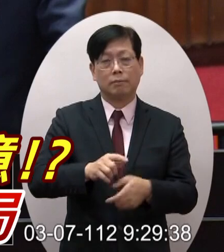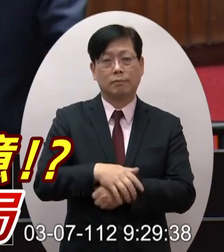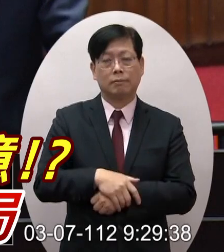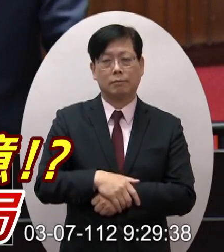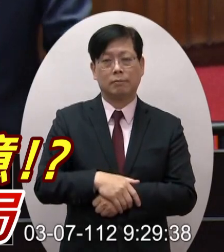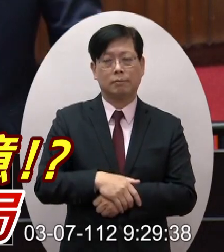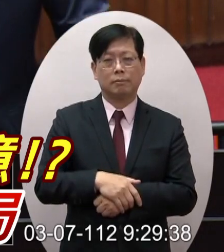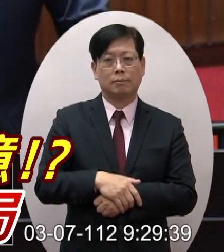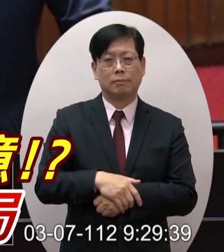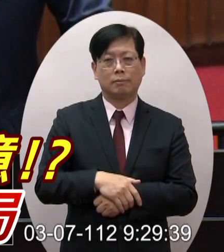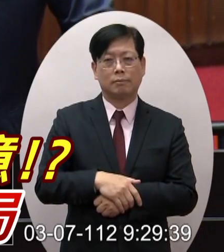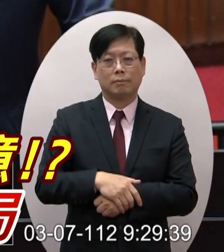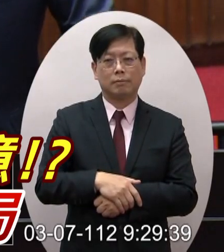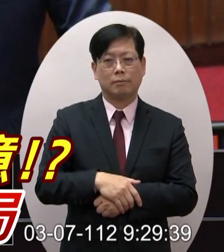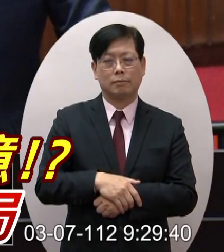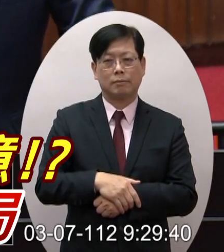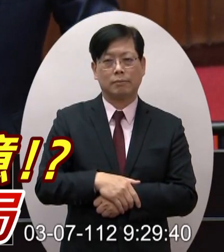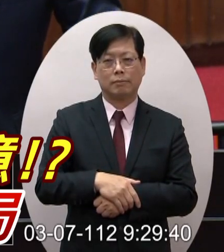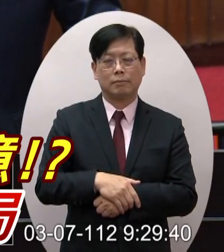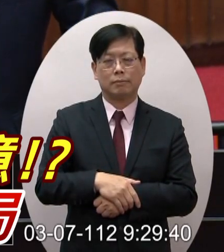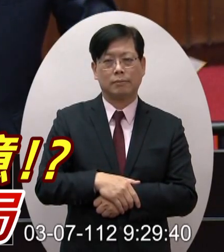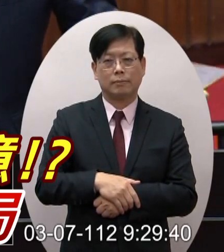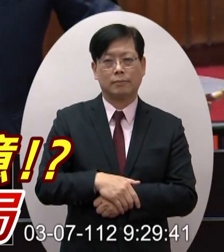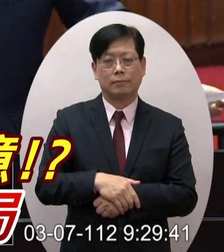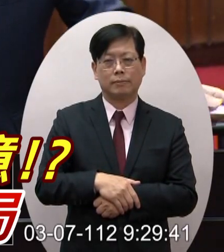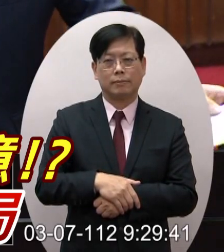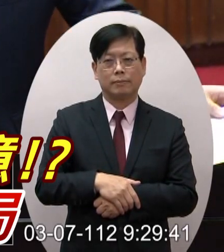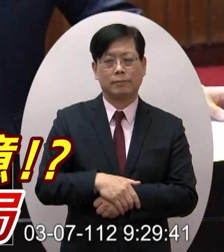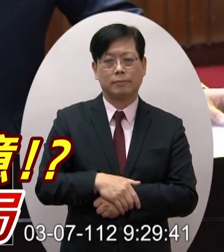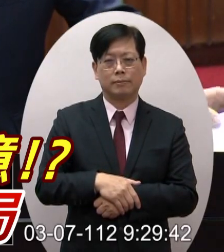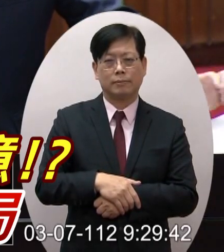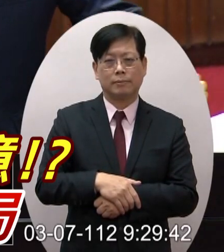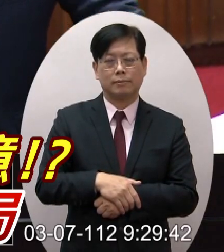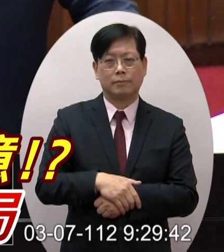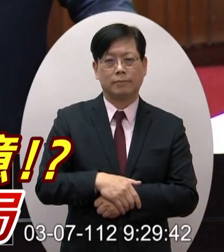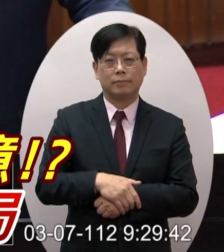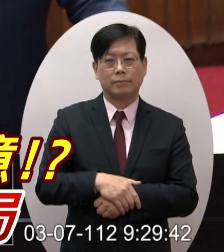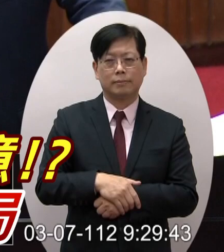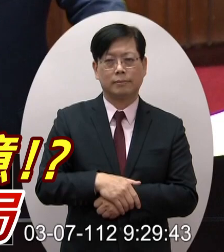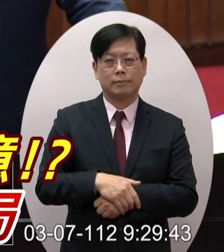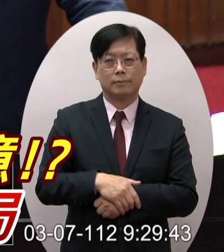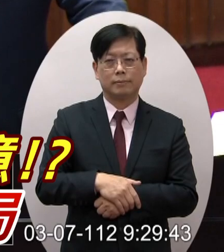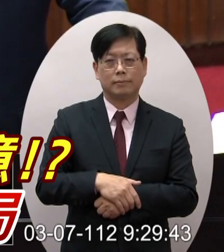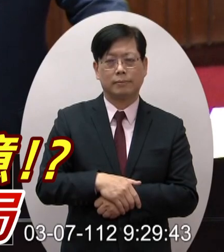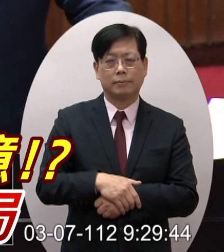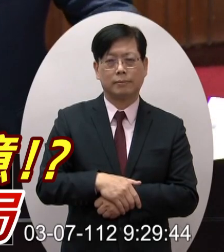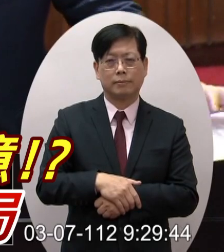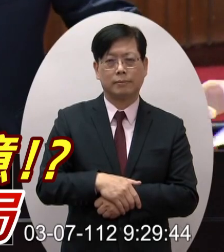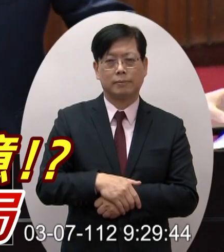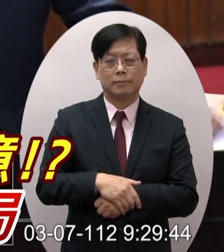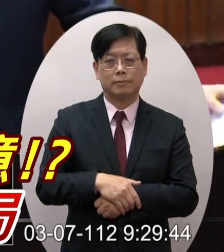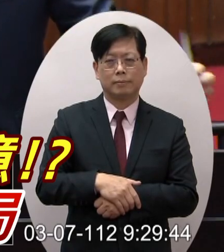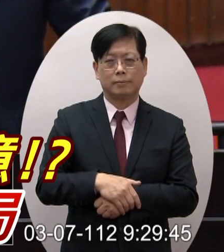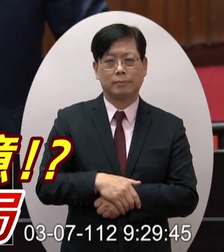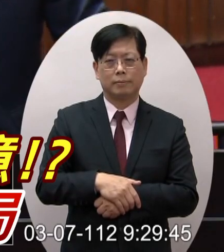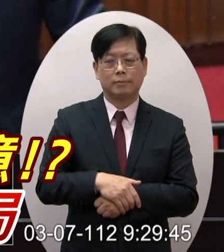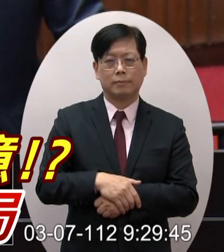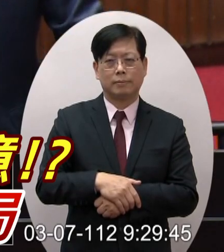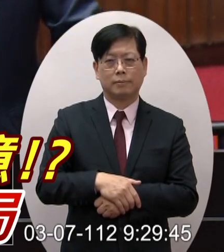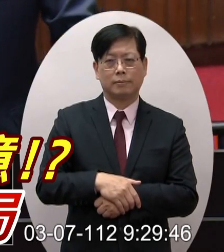了、 啊。对，所以那个。这个就是说整个在优化了哈，事实上我们这边也牵涉到跟系东线的整合